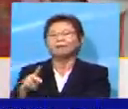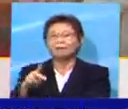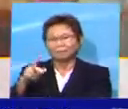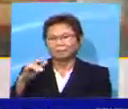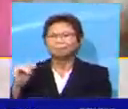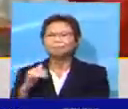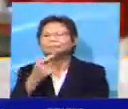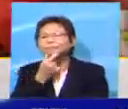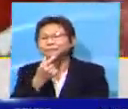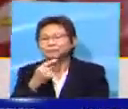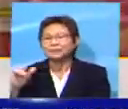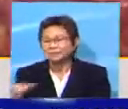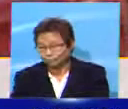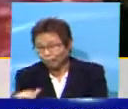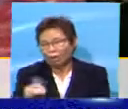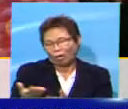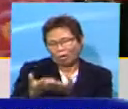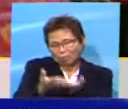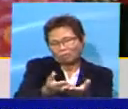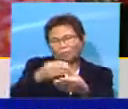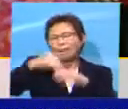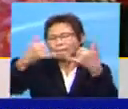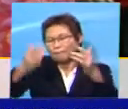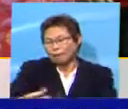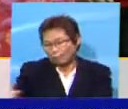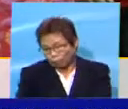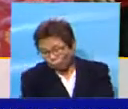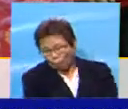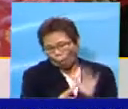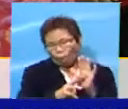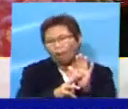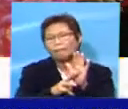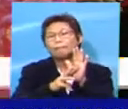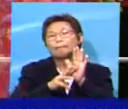anggota Parlimen Bera. Ketika ini 30 pemain golf dalam kalangan pelajar yang mewakili negeri